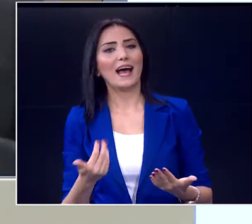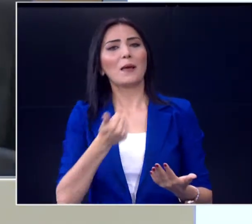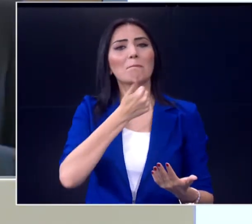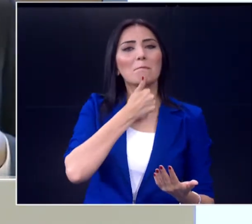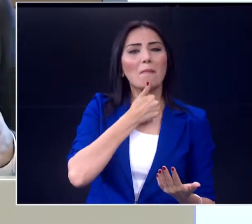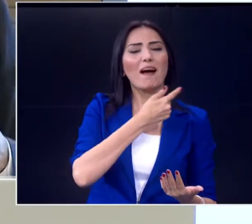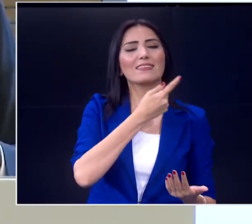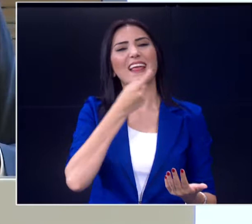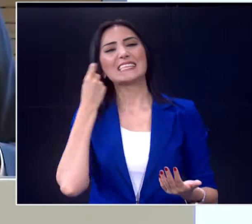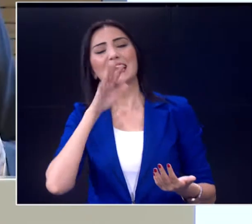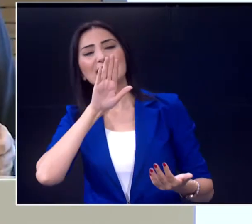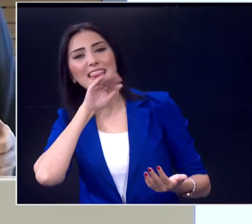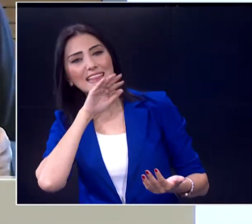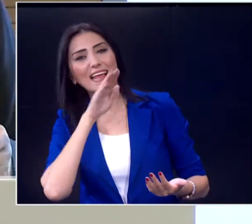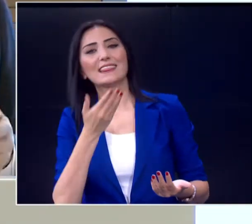babadan, dededen